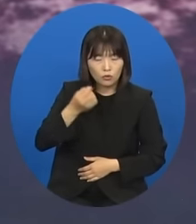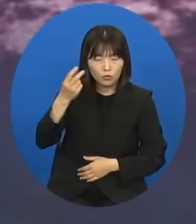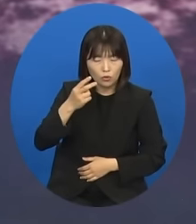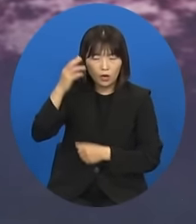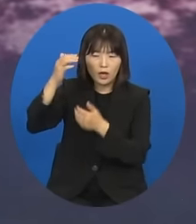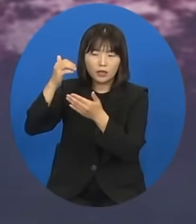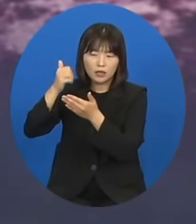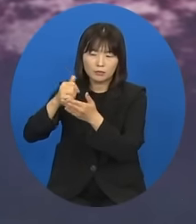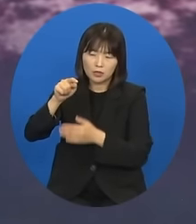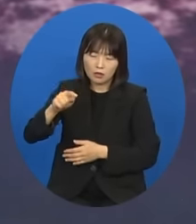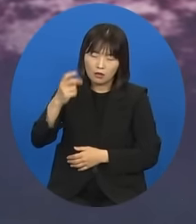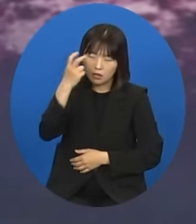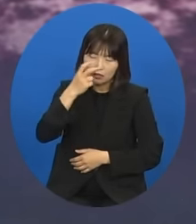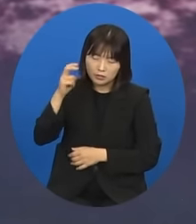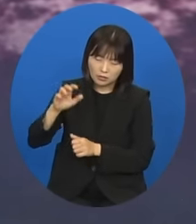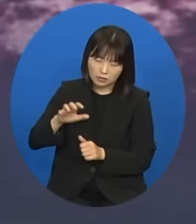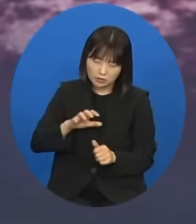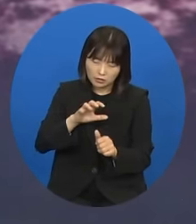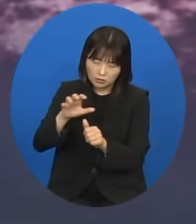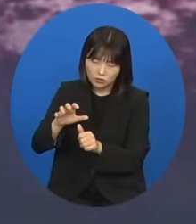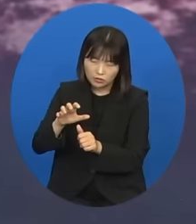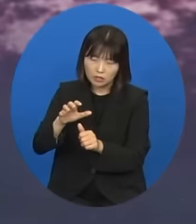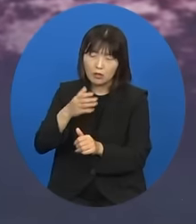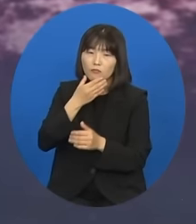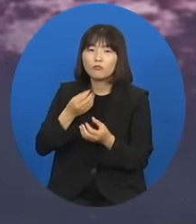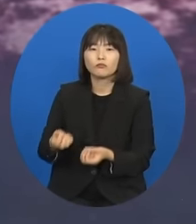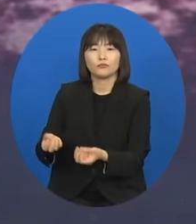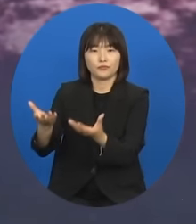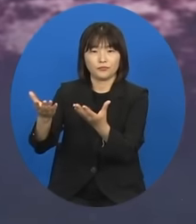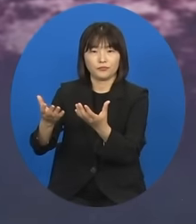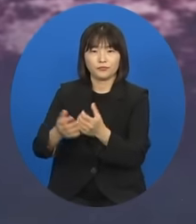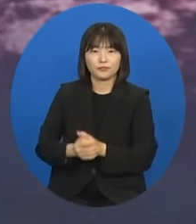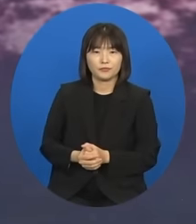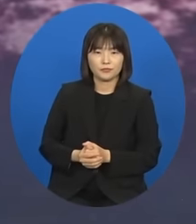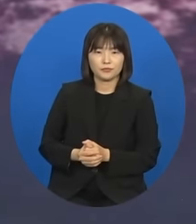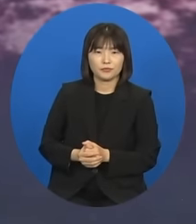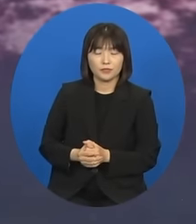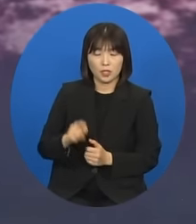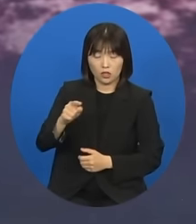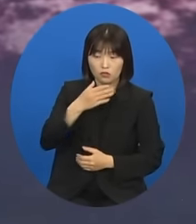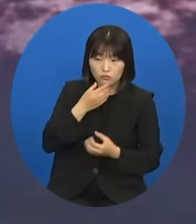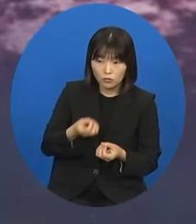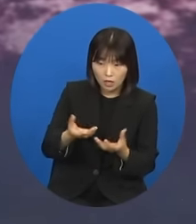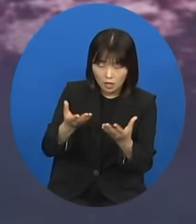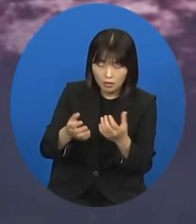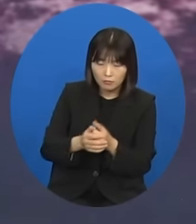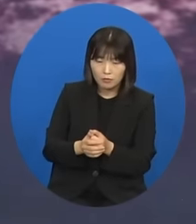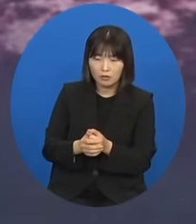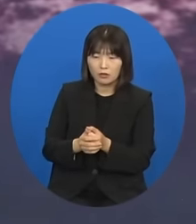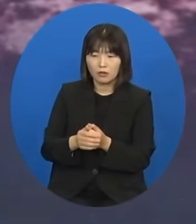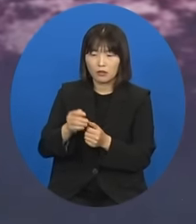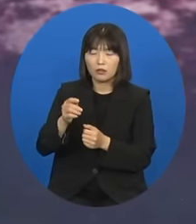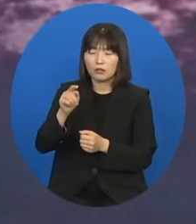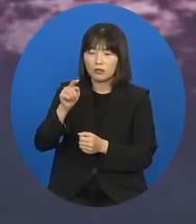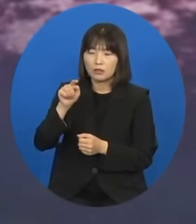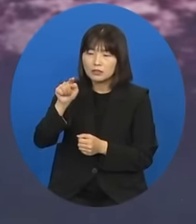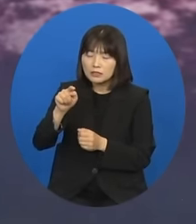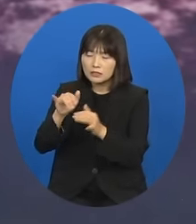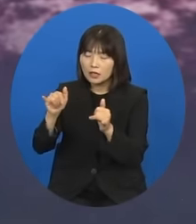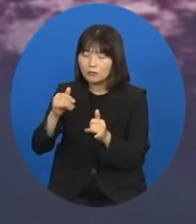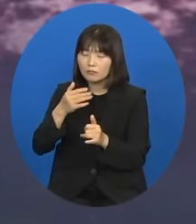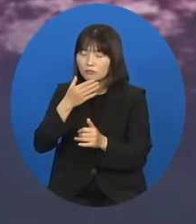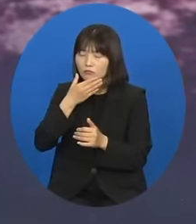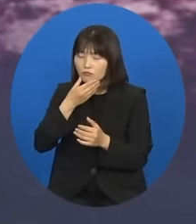주신다고 하는 복을 어줘요 그래서 아 너에게 축복하면 그도 복을 받고 너를 저주하면 그는 저주를 받을